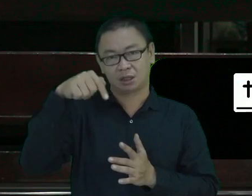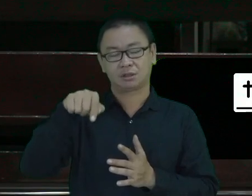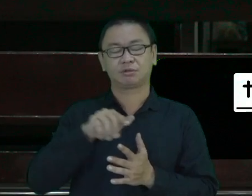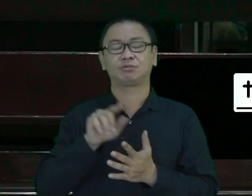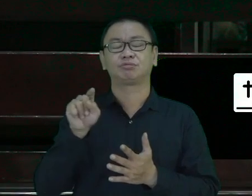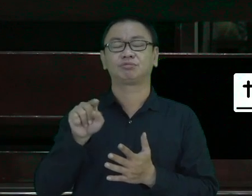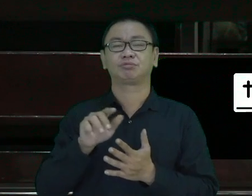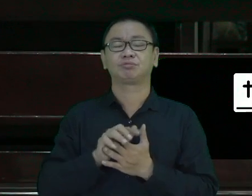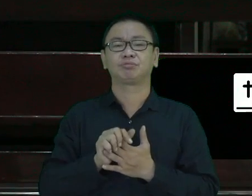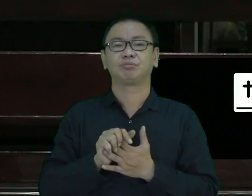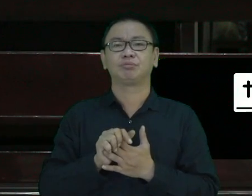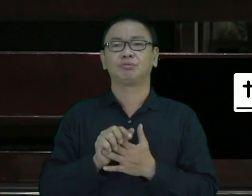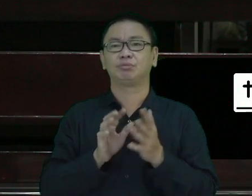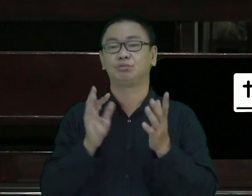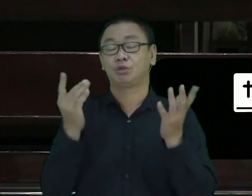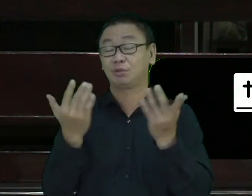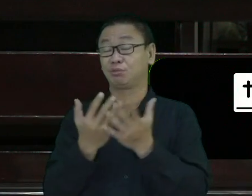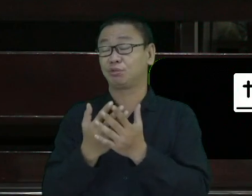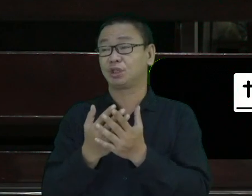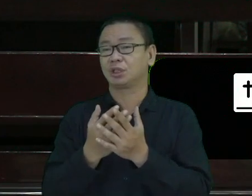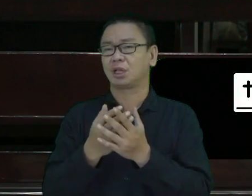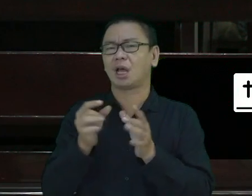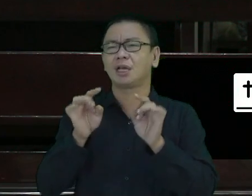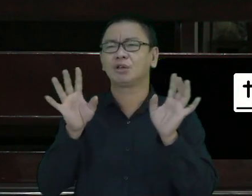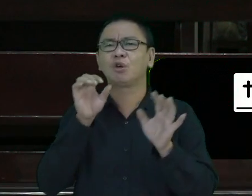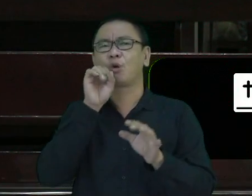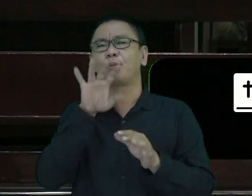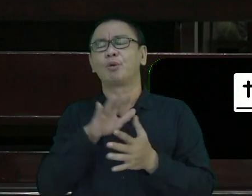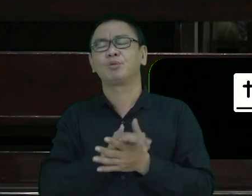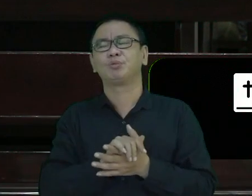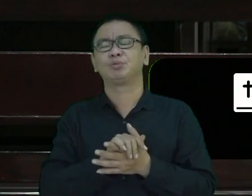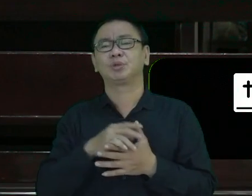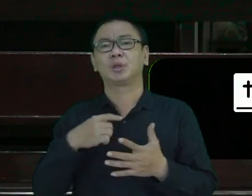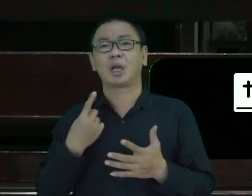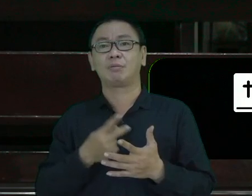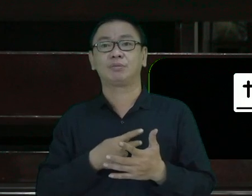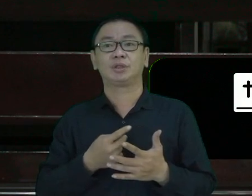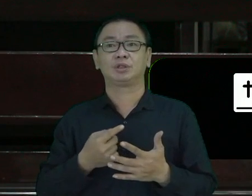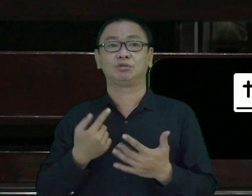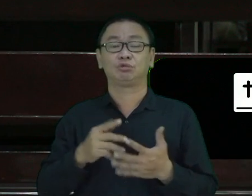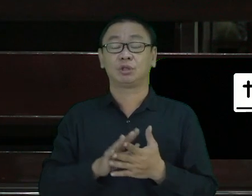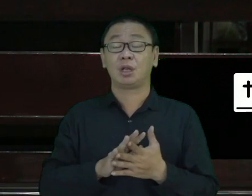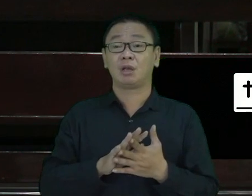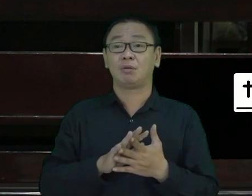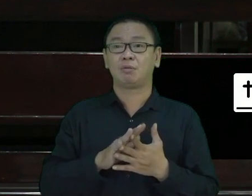Maka kata murid-murid yang lain itu kepadanya, "Kami telah melihat Tuhan."